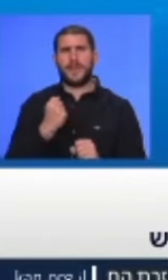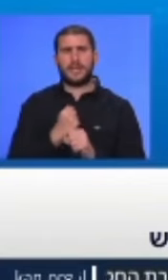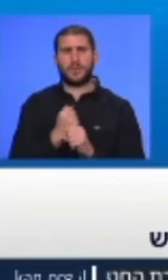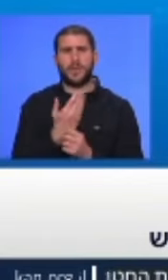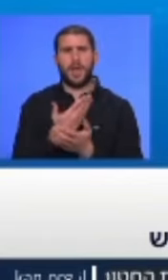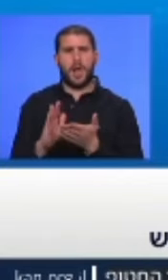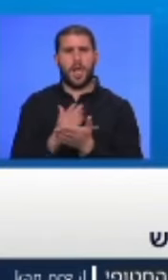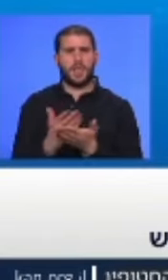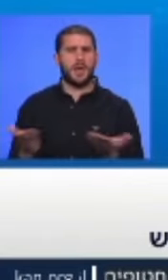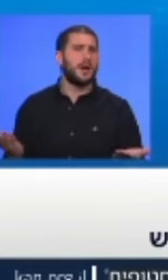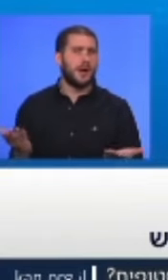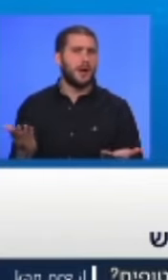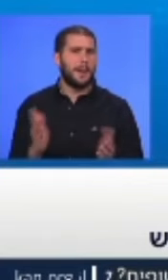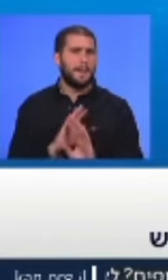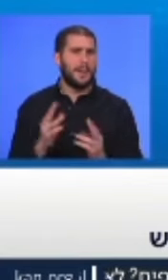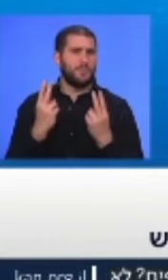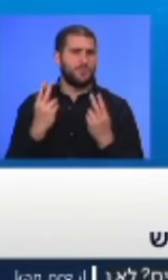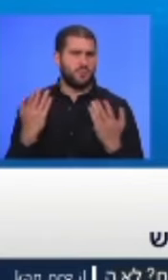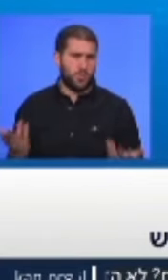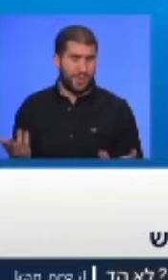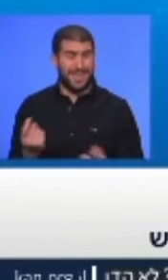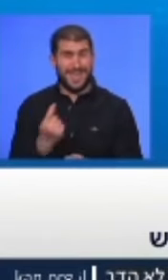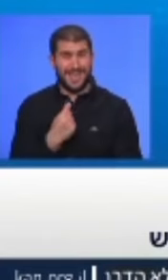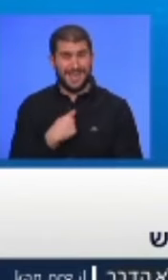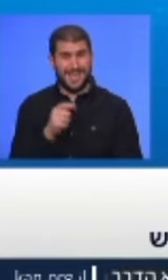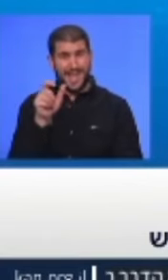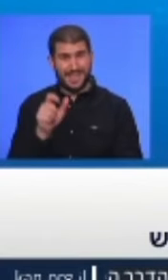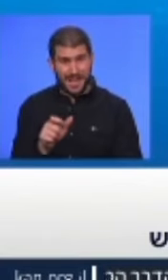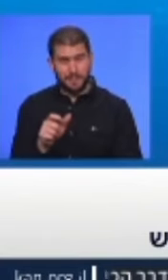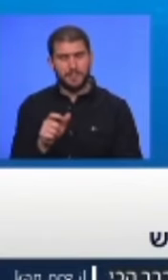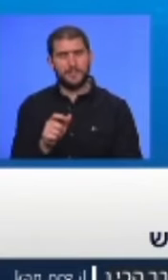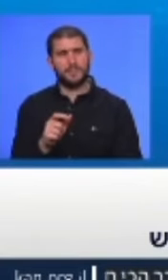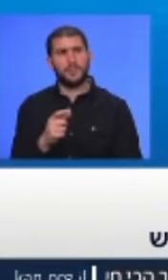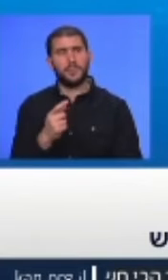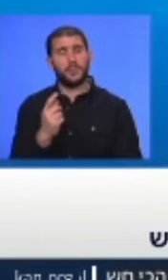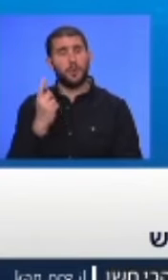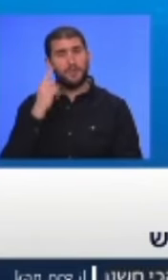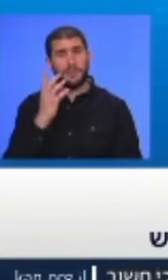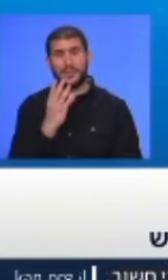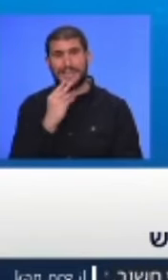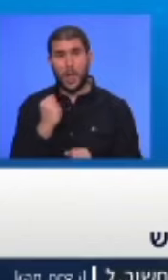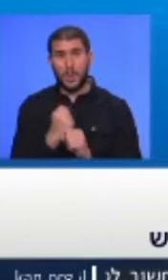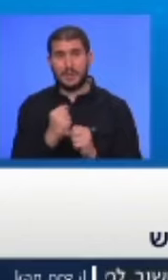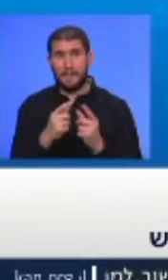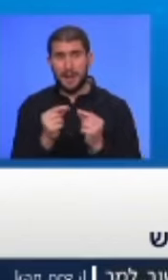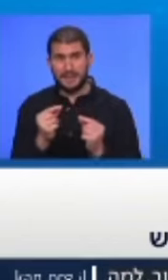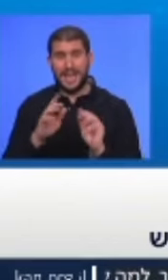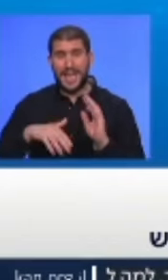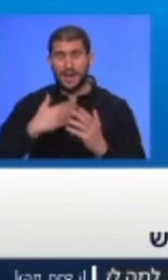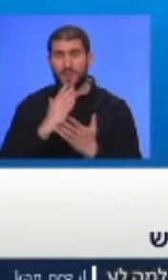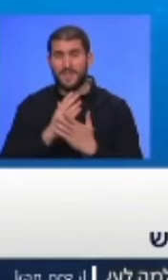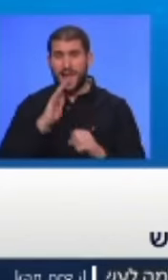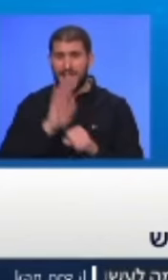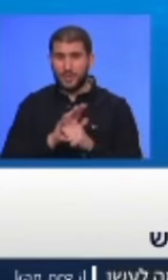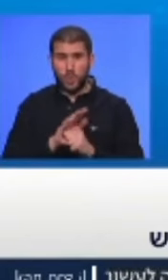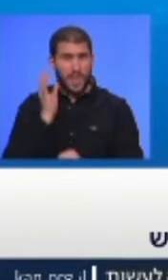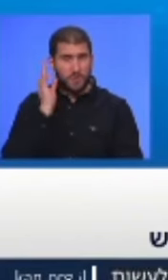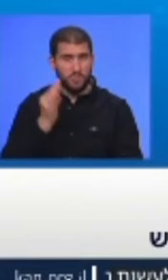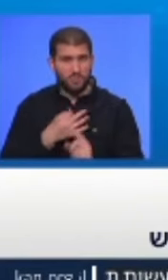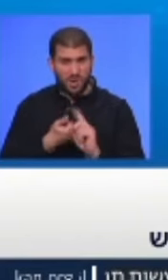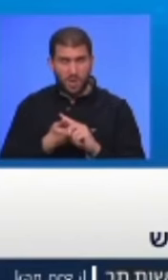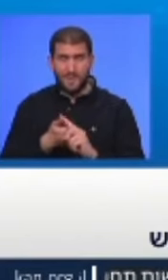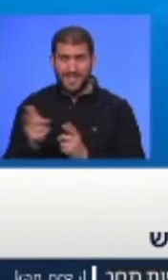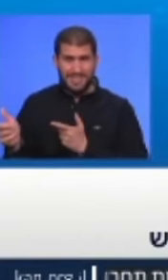כזאת וחסרת משמעות. אני בן אדם שקורא למה שישראל עושה בעזה, אחרי שאנסו את הבנות שלנו,